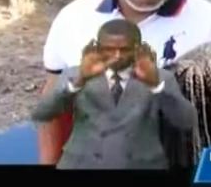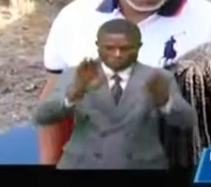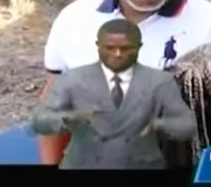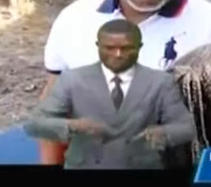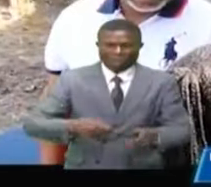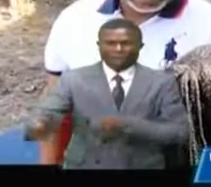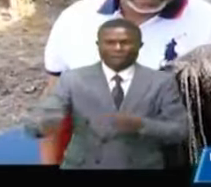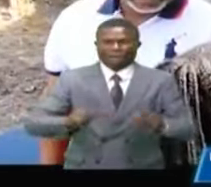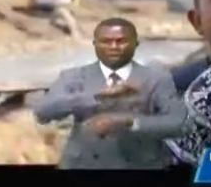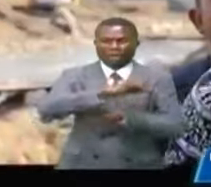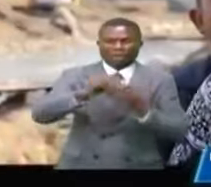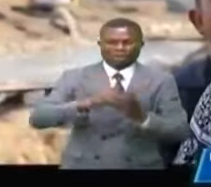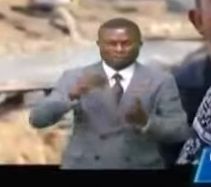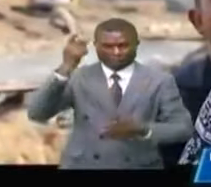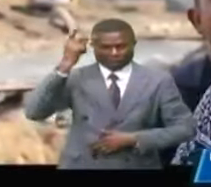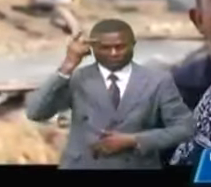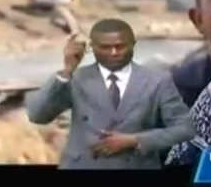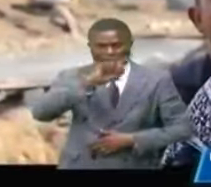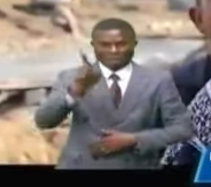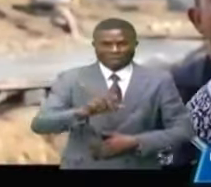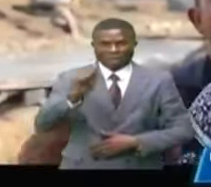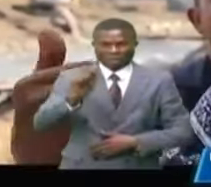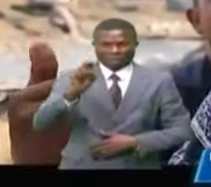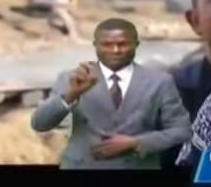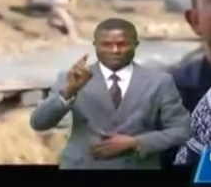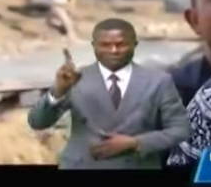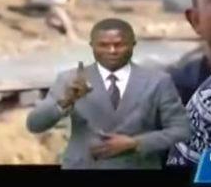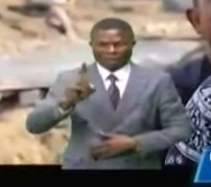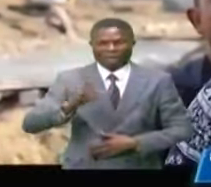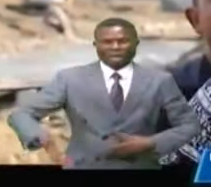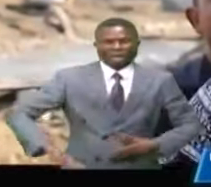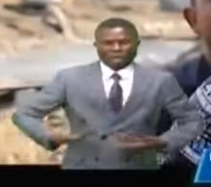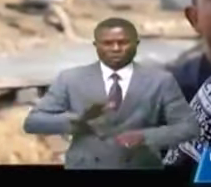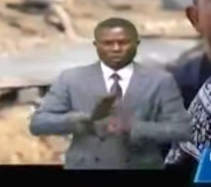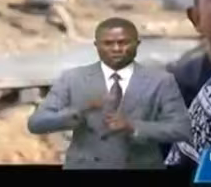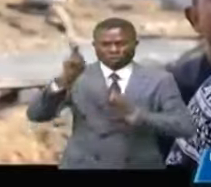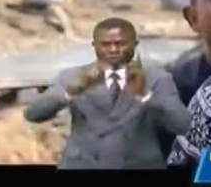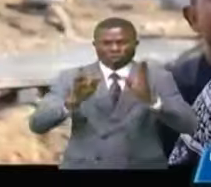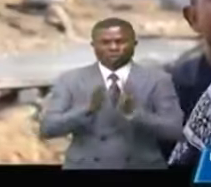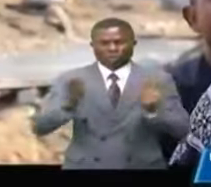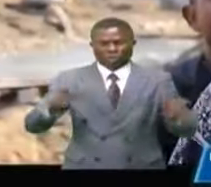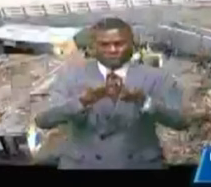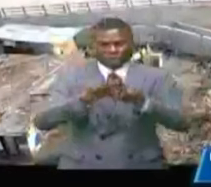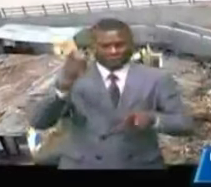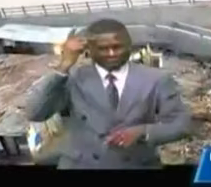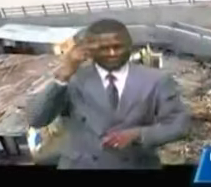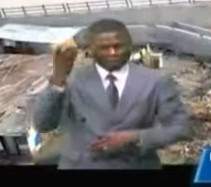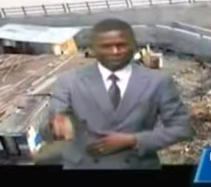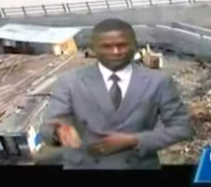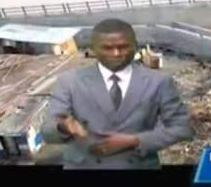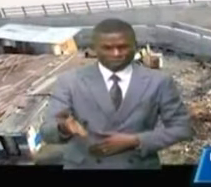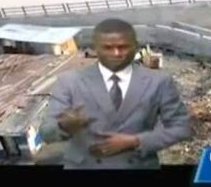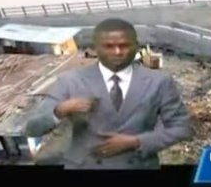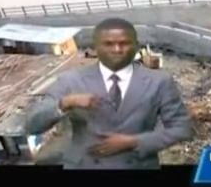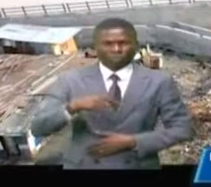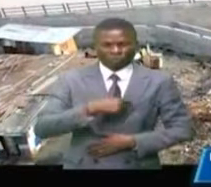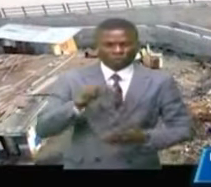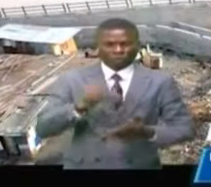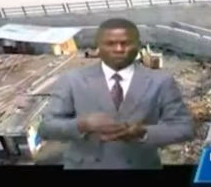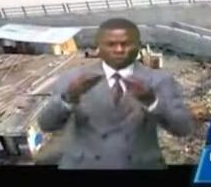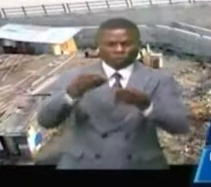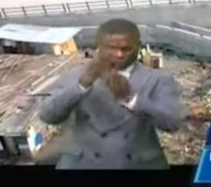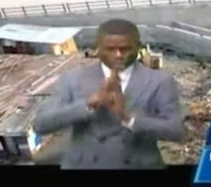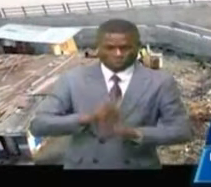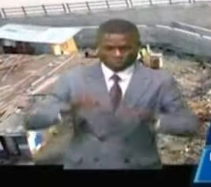marché central de Kinshasa qui fera le bonheur de la population congolaise en général et kinoise en particulier. Nous ferons honneur